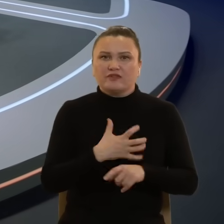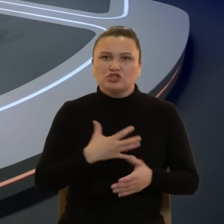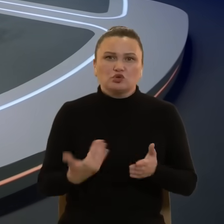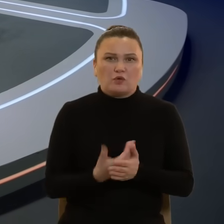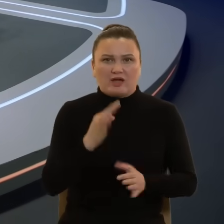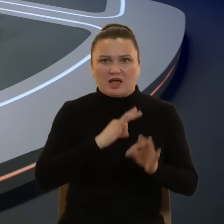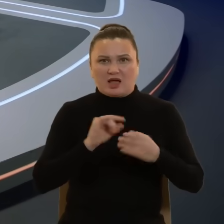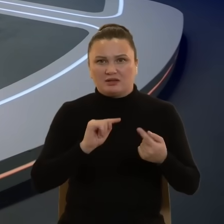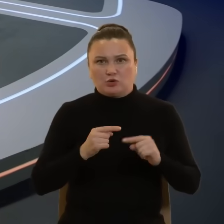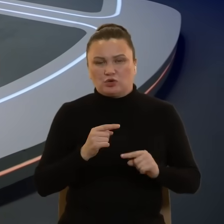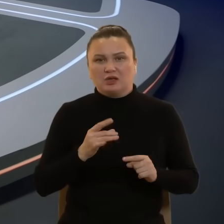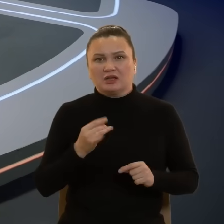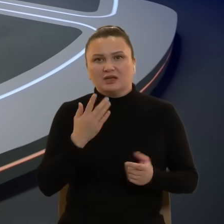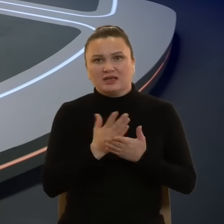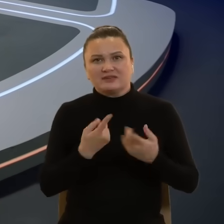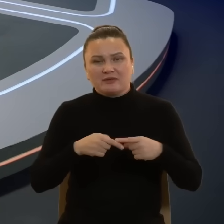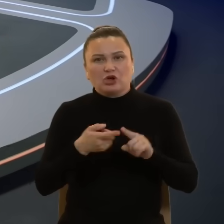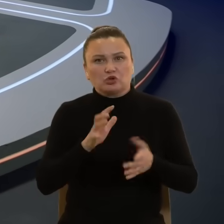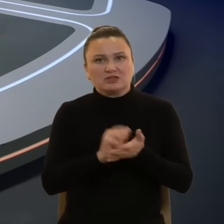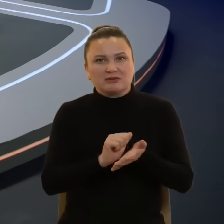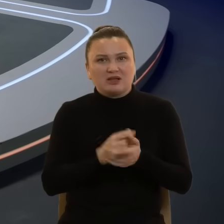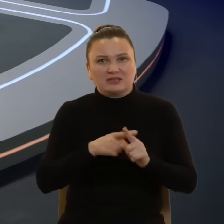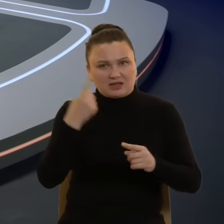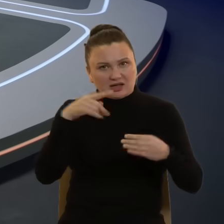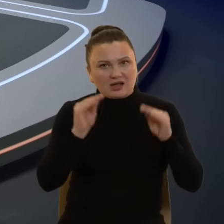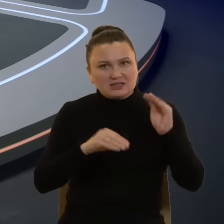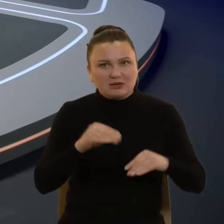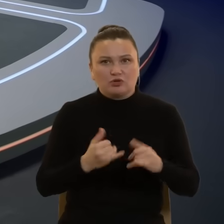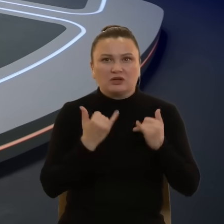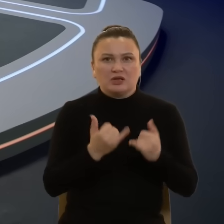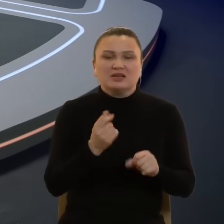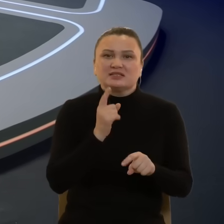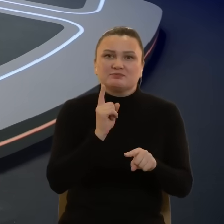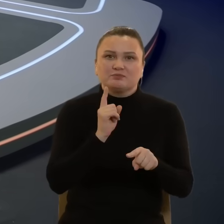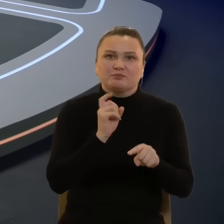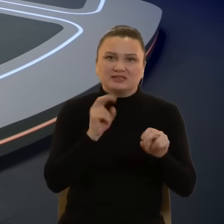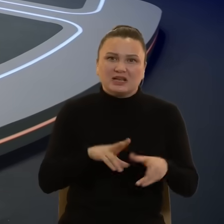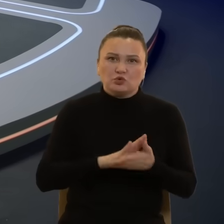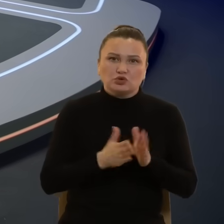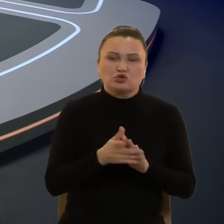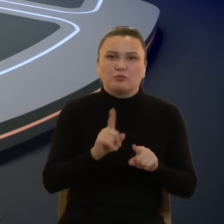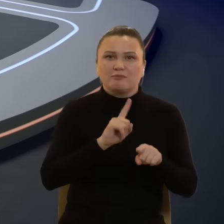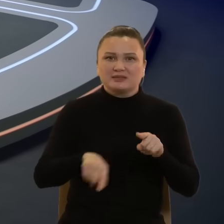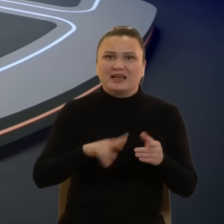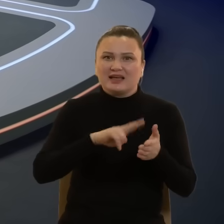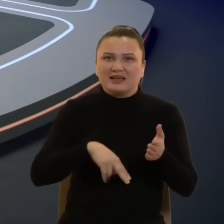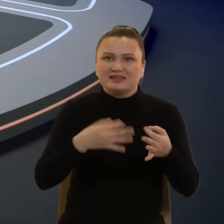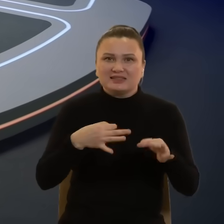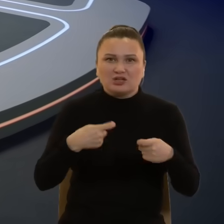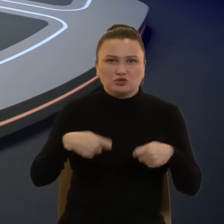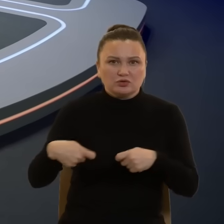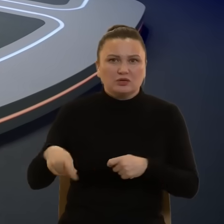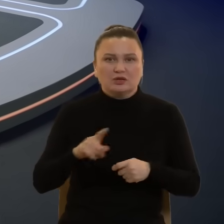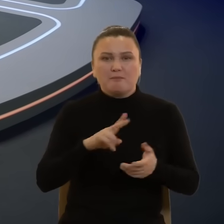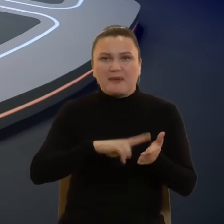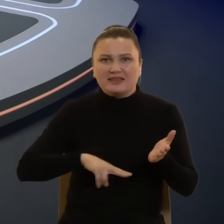которые занимаются их разработкой, создаются специальные условия по ускоренной регистрации, по пролонгации патентов,